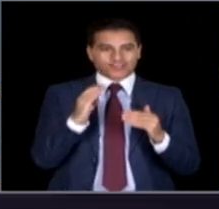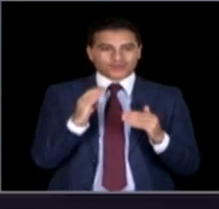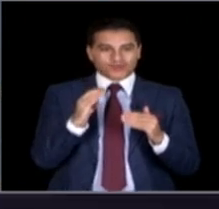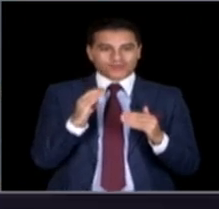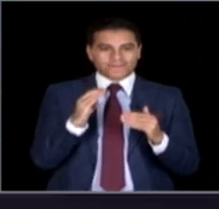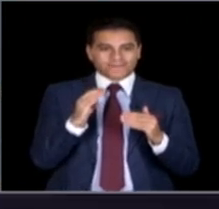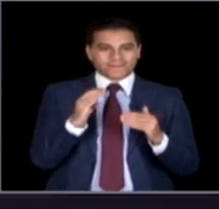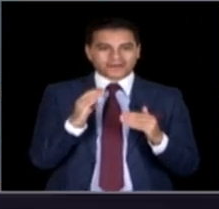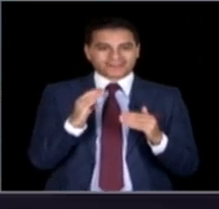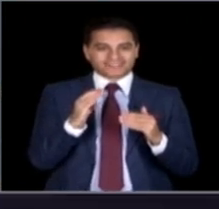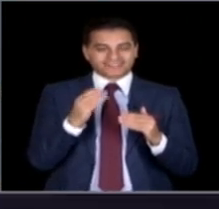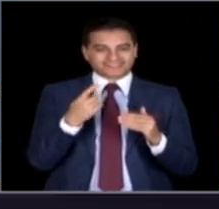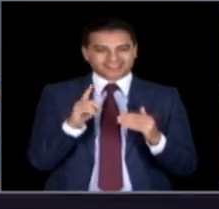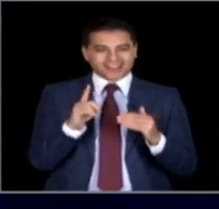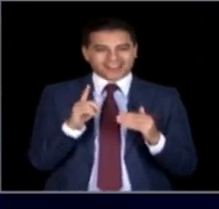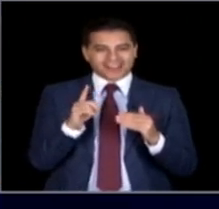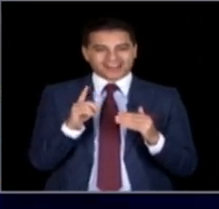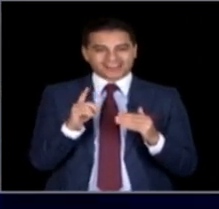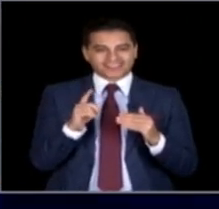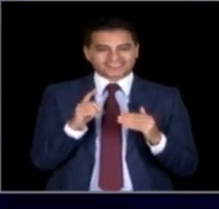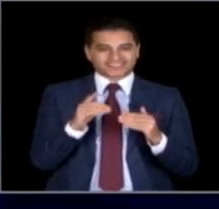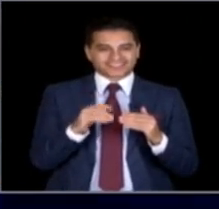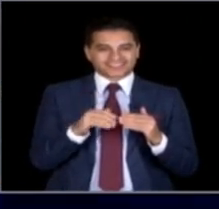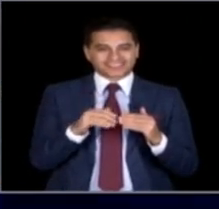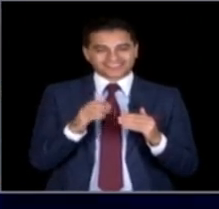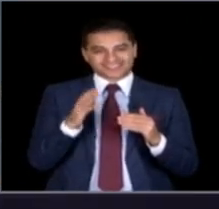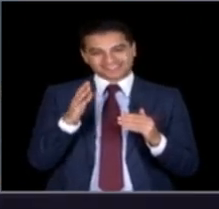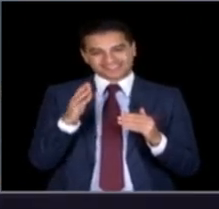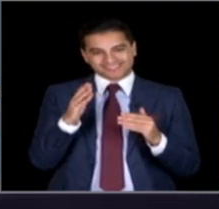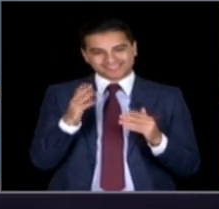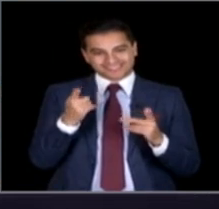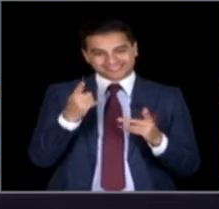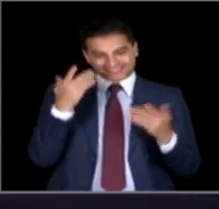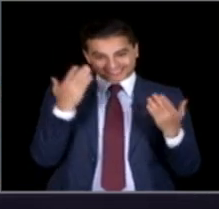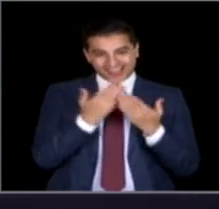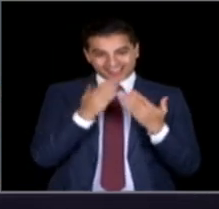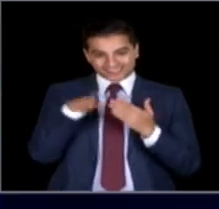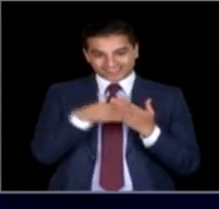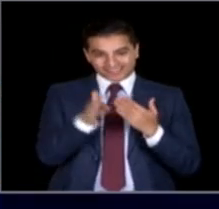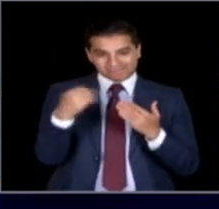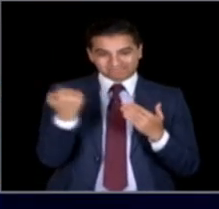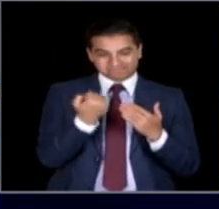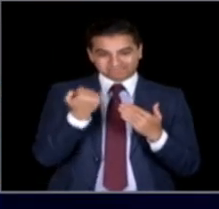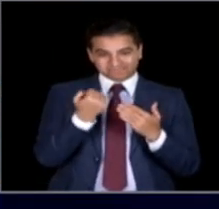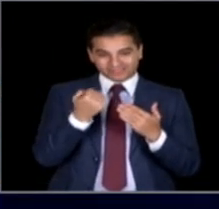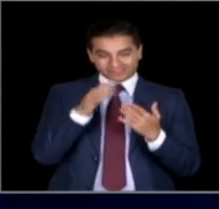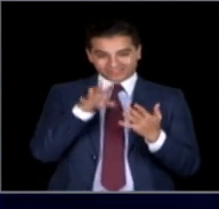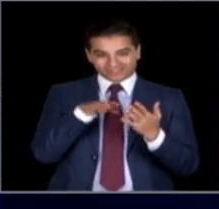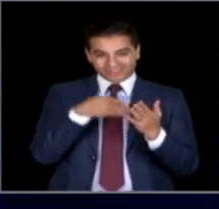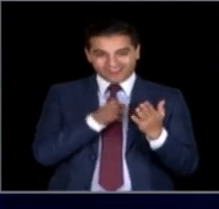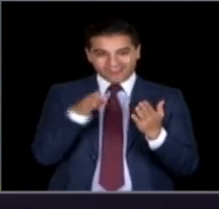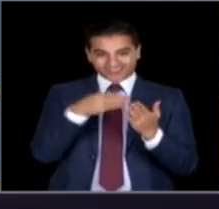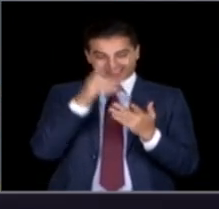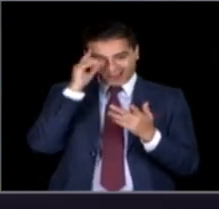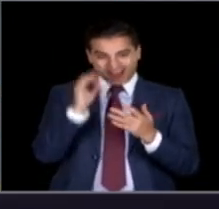إجابتك السودان. السودان. أنت بتذاكر الخريطة؟ بتعرف مصر فين والبلاد فين وبتركز في الخريطة